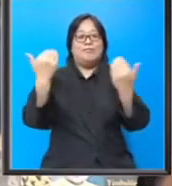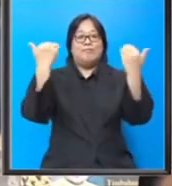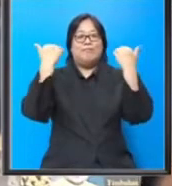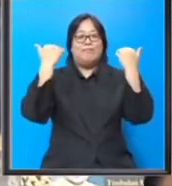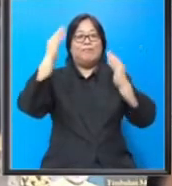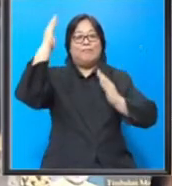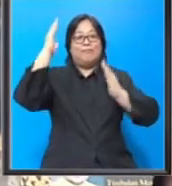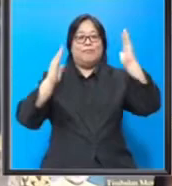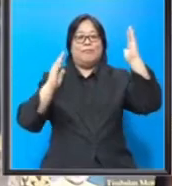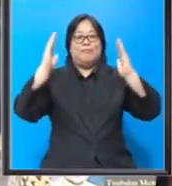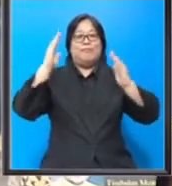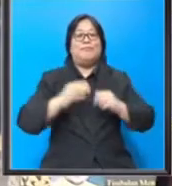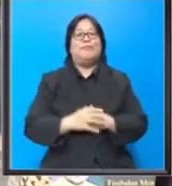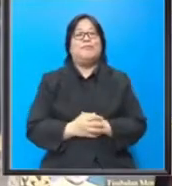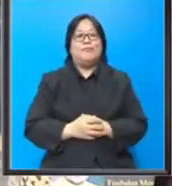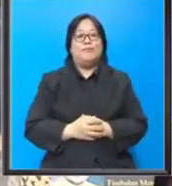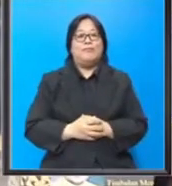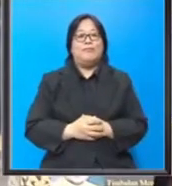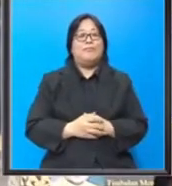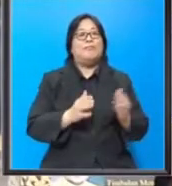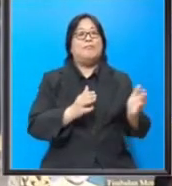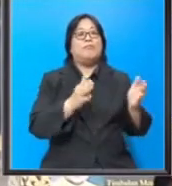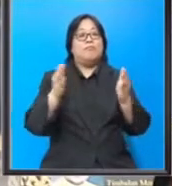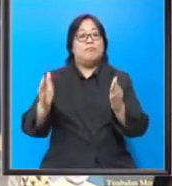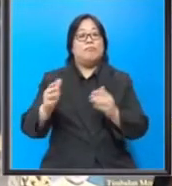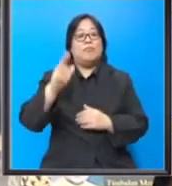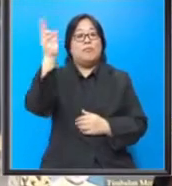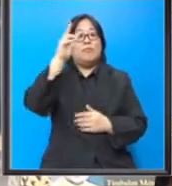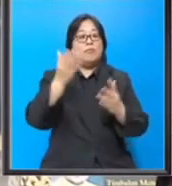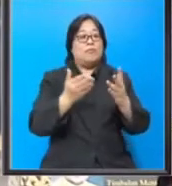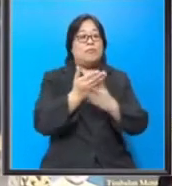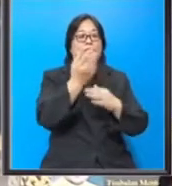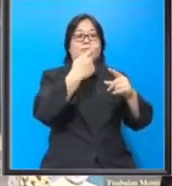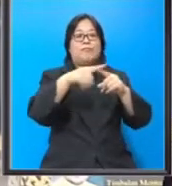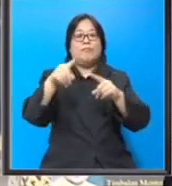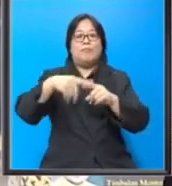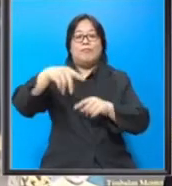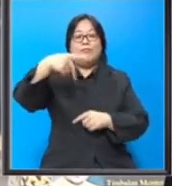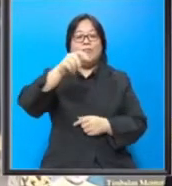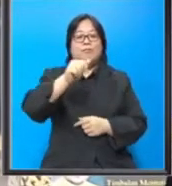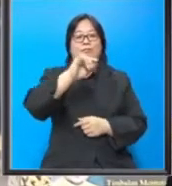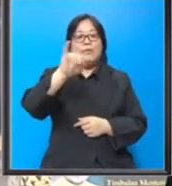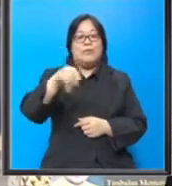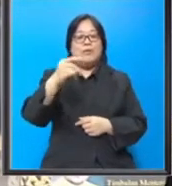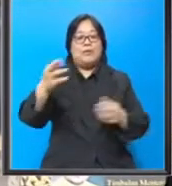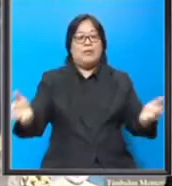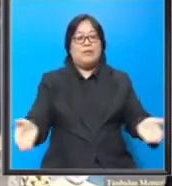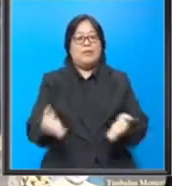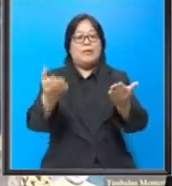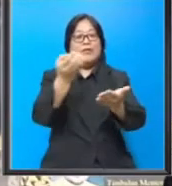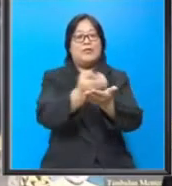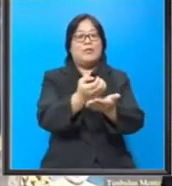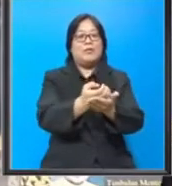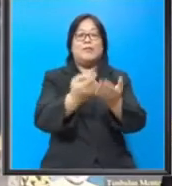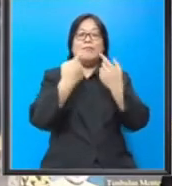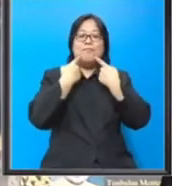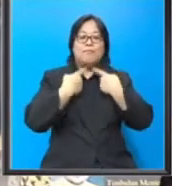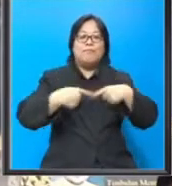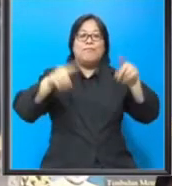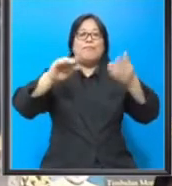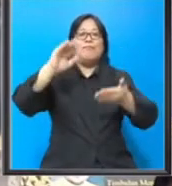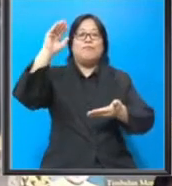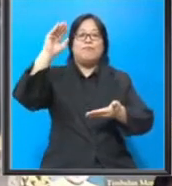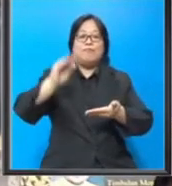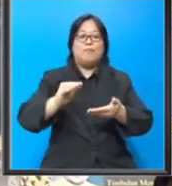dalam negara subur dengan itu kerajaan melalui berbagai peckish rangsangan ekonomi telah berjaya